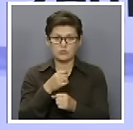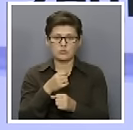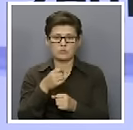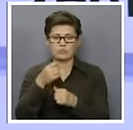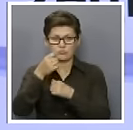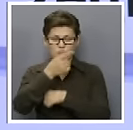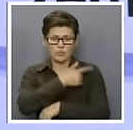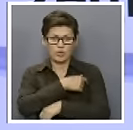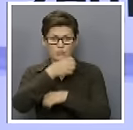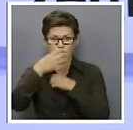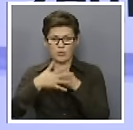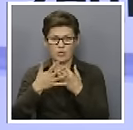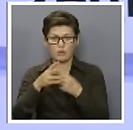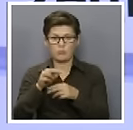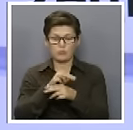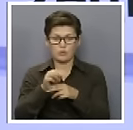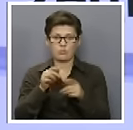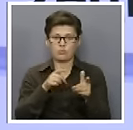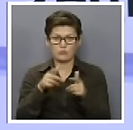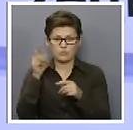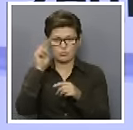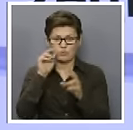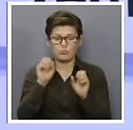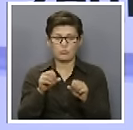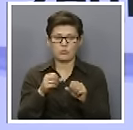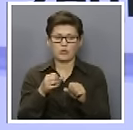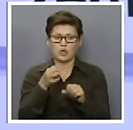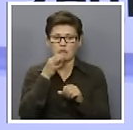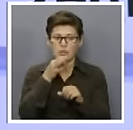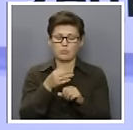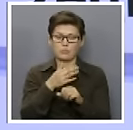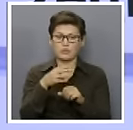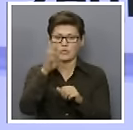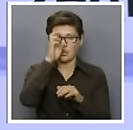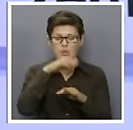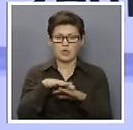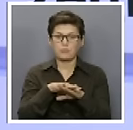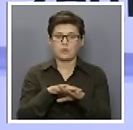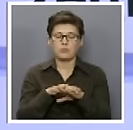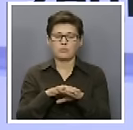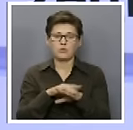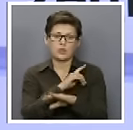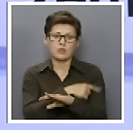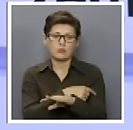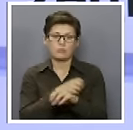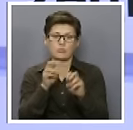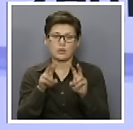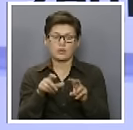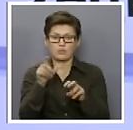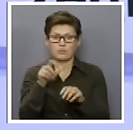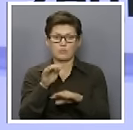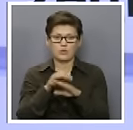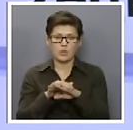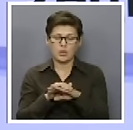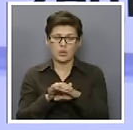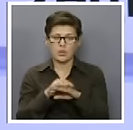Осы мамандарды оқытып тәрбиелеуге болатын. Және айта кететін нәрсе, біздің елімізде мықты мамандар бар деген сөзіме дәлел ретінде